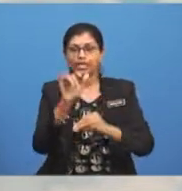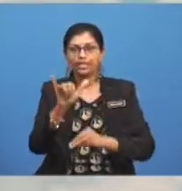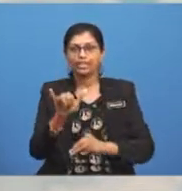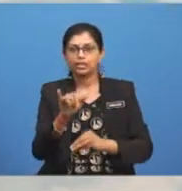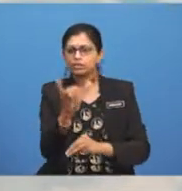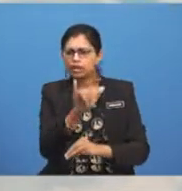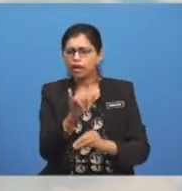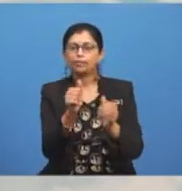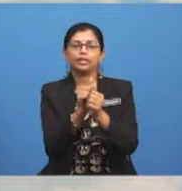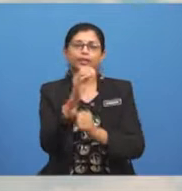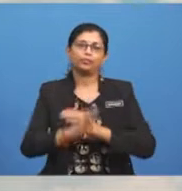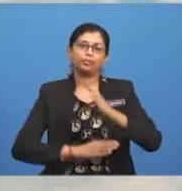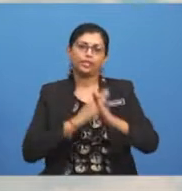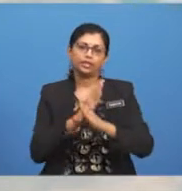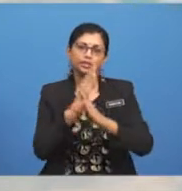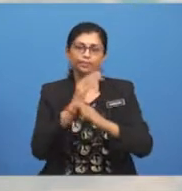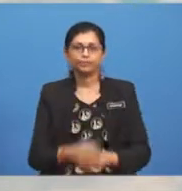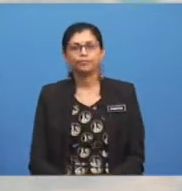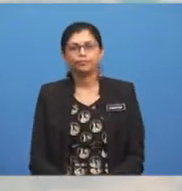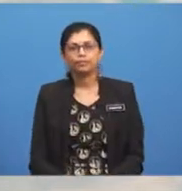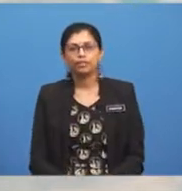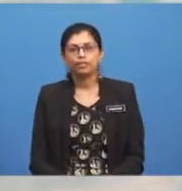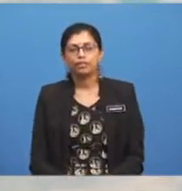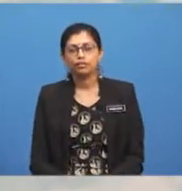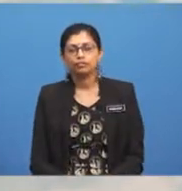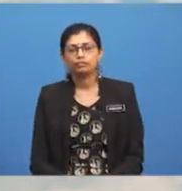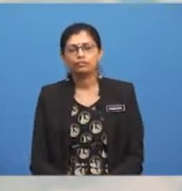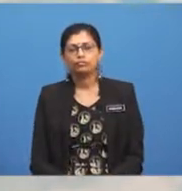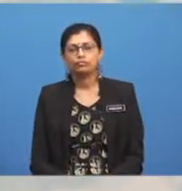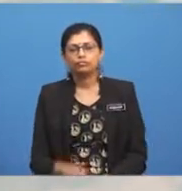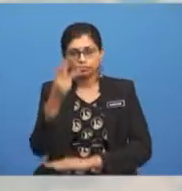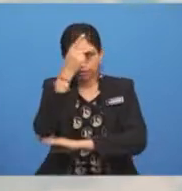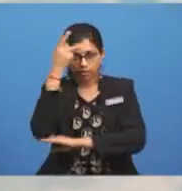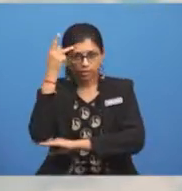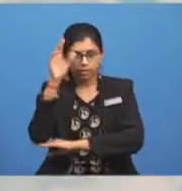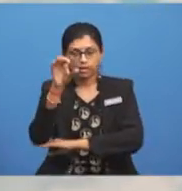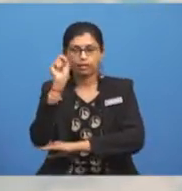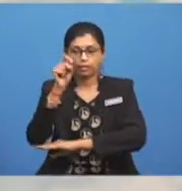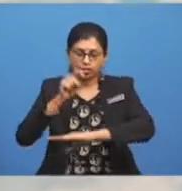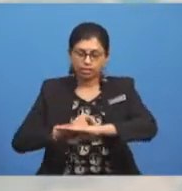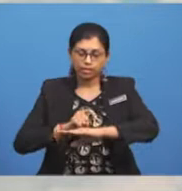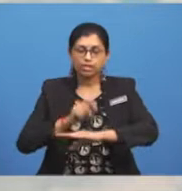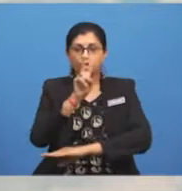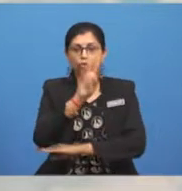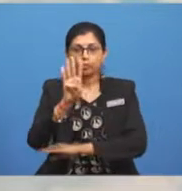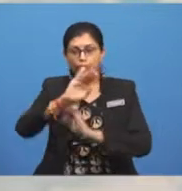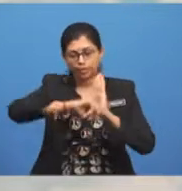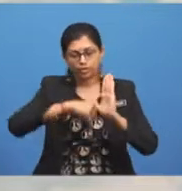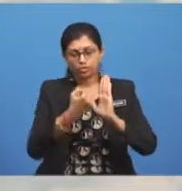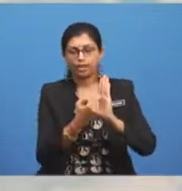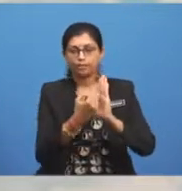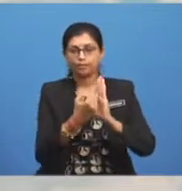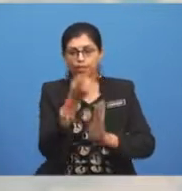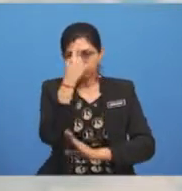bumi. Dan disebabkan ia mengambil masa selama 24 jam